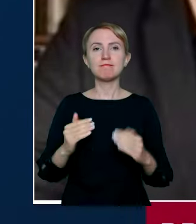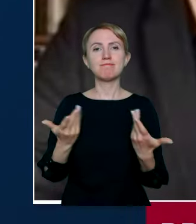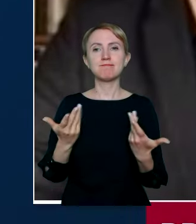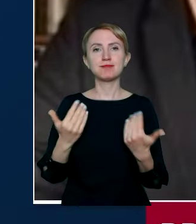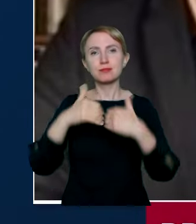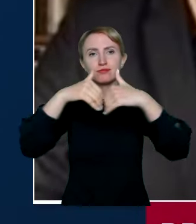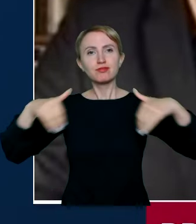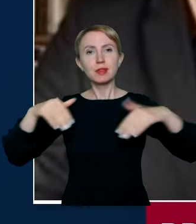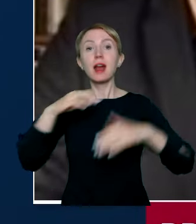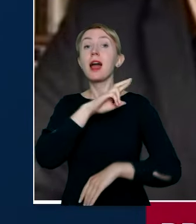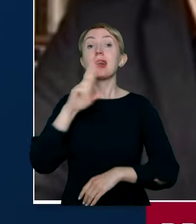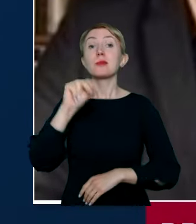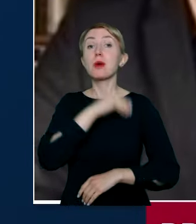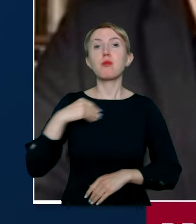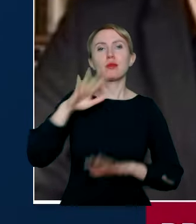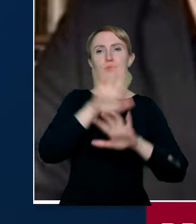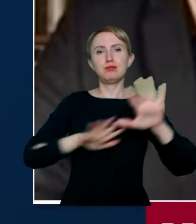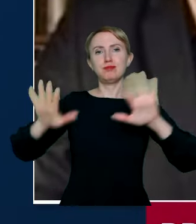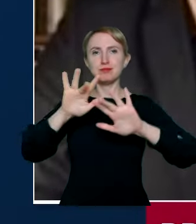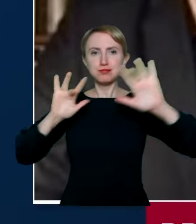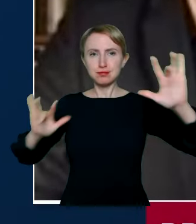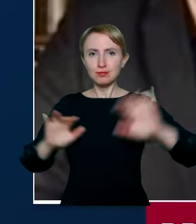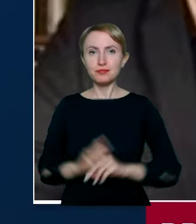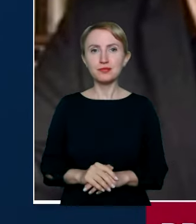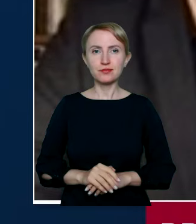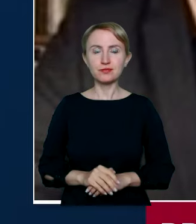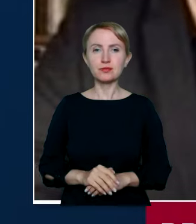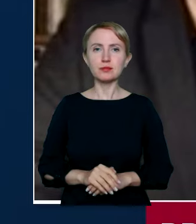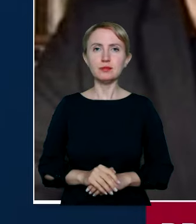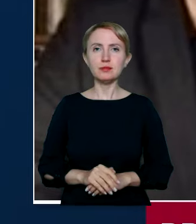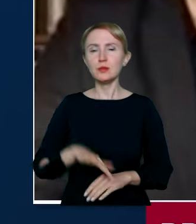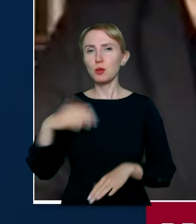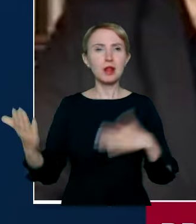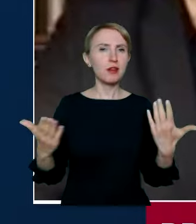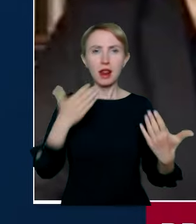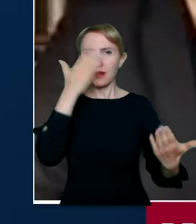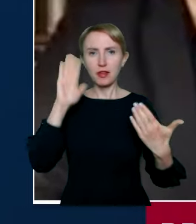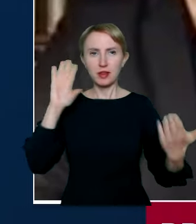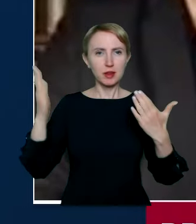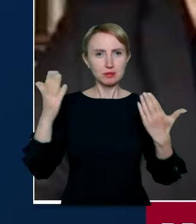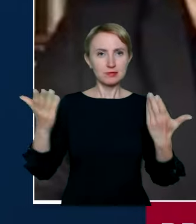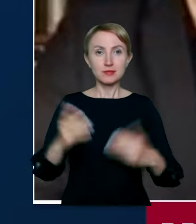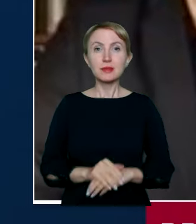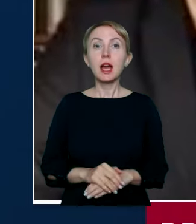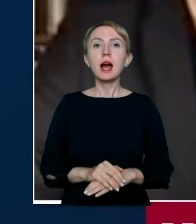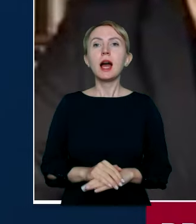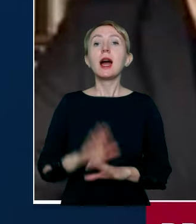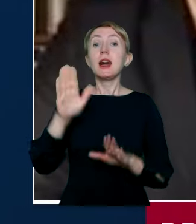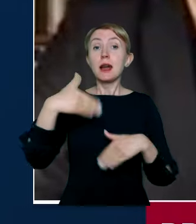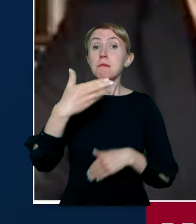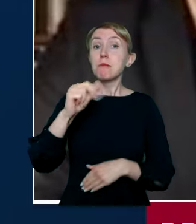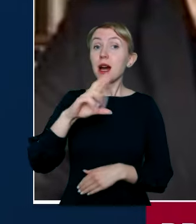powiedzieć, Rzeczpospolitej. Chyba to będzie Państwa prawa albo lewa, nie wiem, lustrzane odbicie, wszystko się miesza, ale gdzieś tam jest Marek